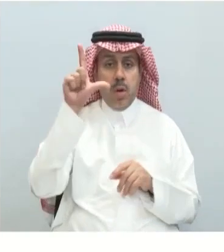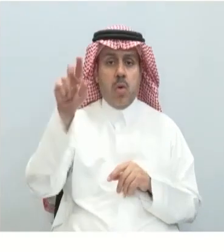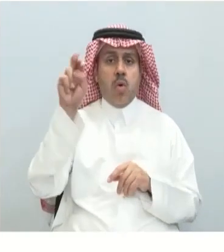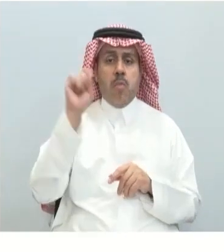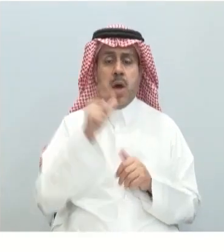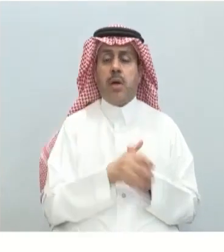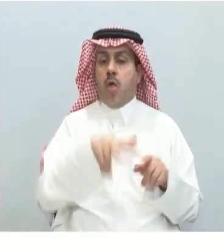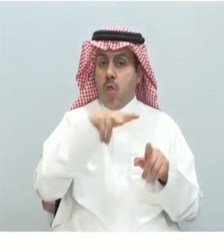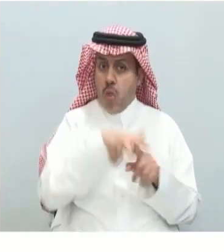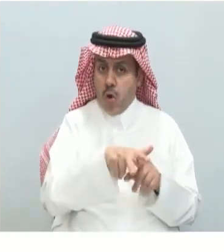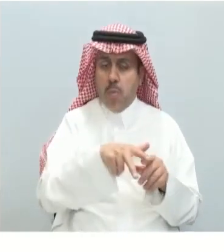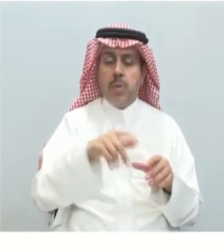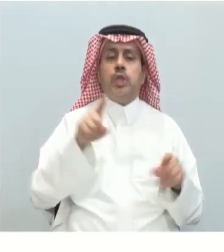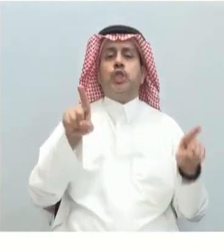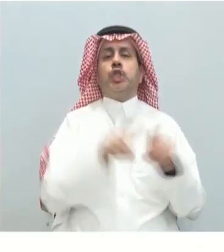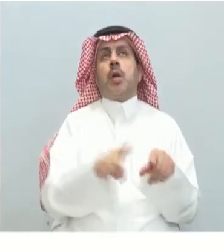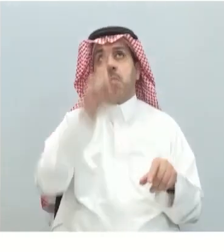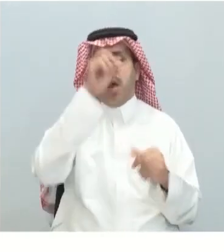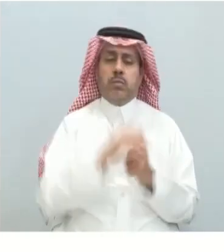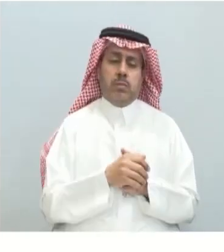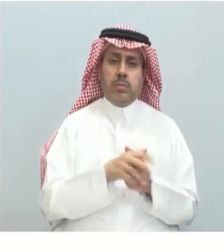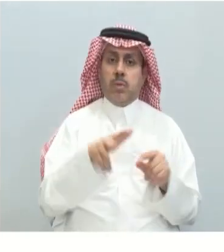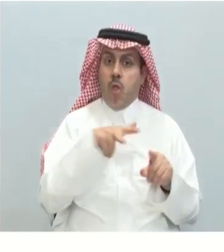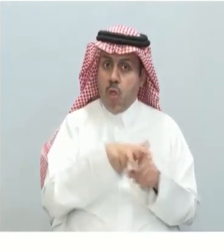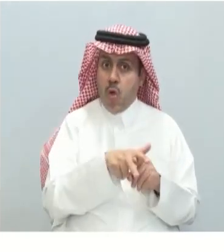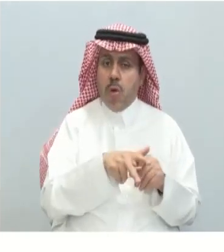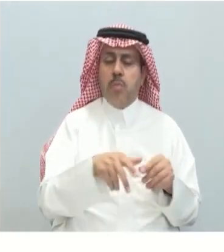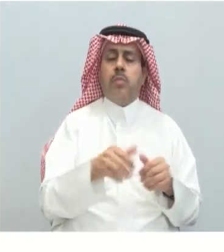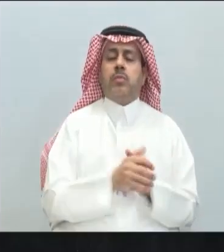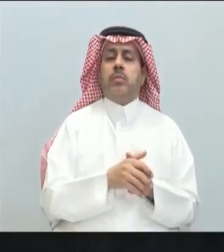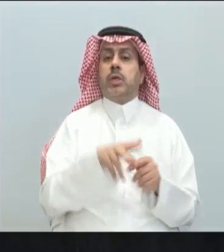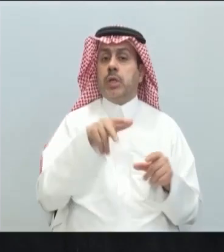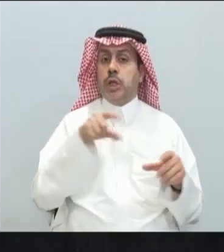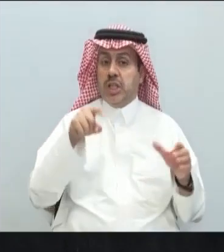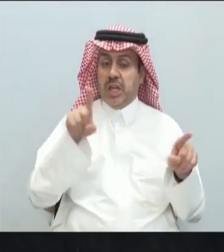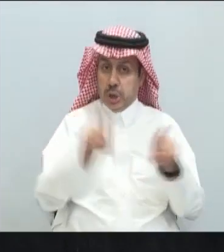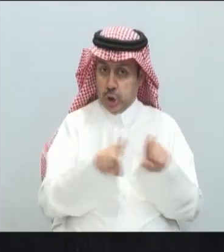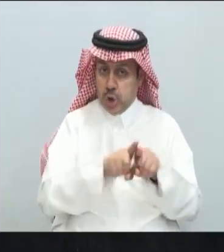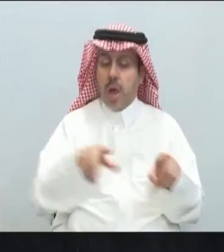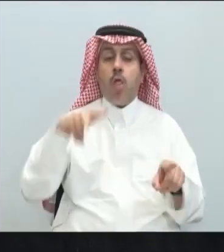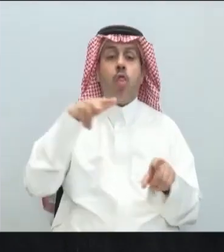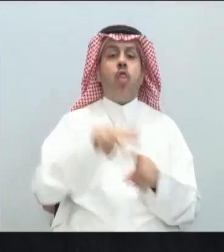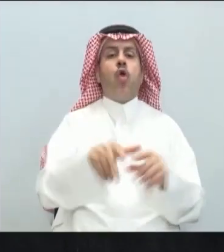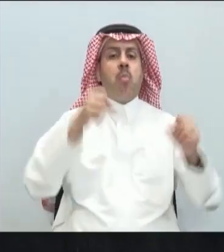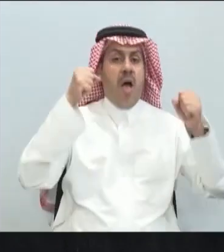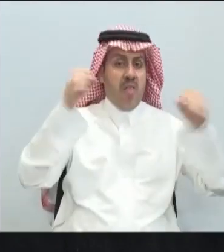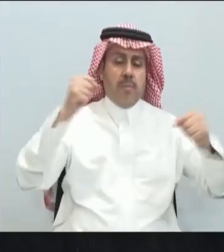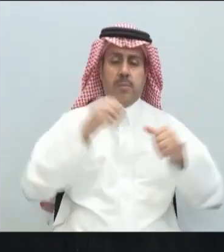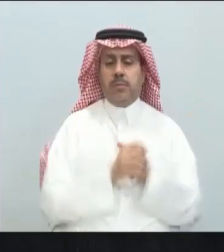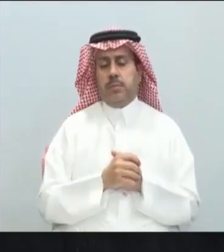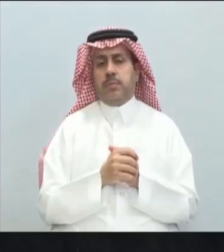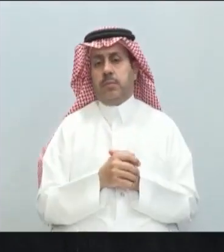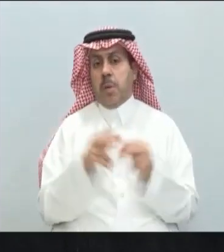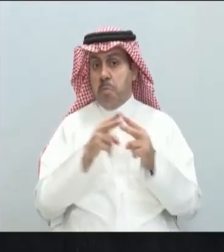فالمقصود به الشرك بالله جل وعلا كما قال سبحانه ان الشرك لظلم عظيم فبين جل